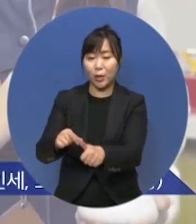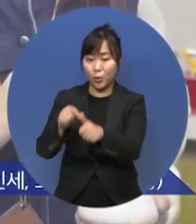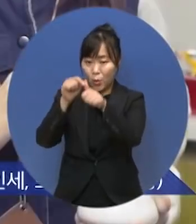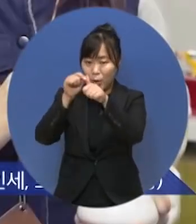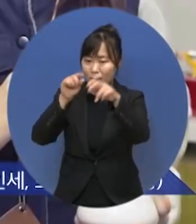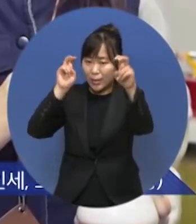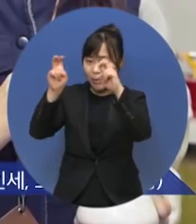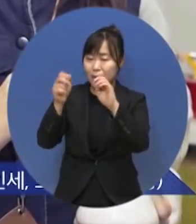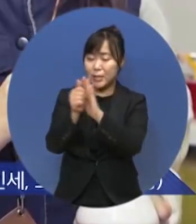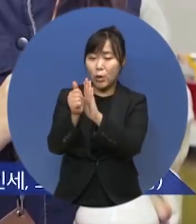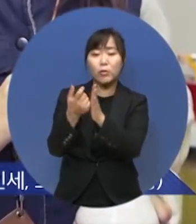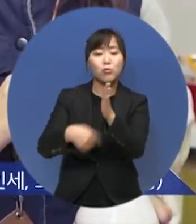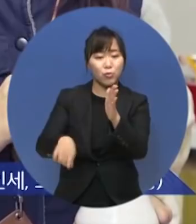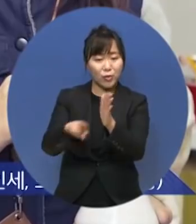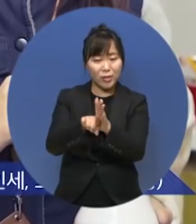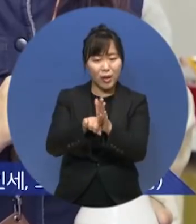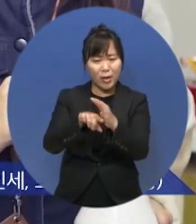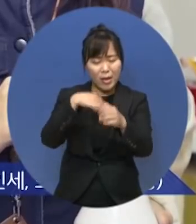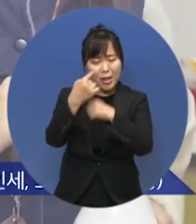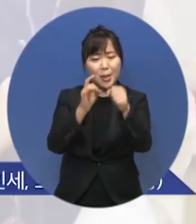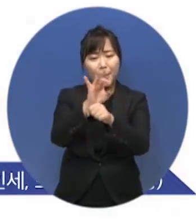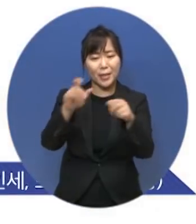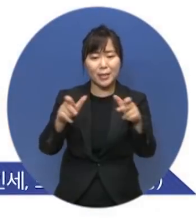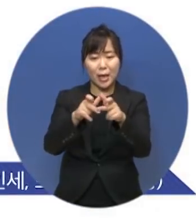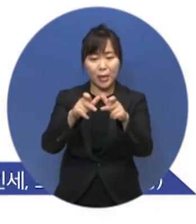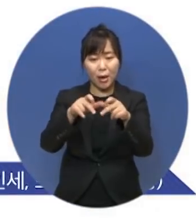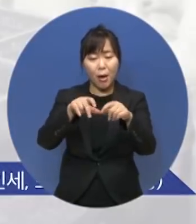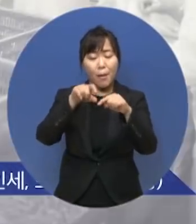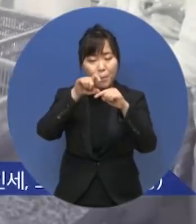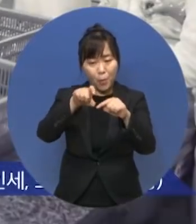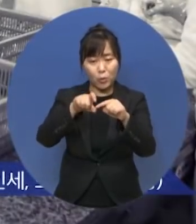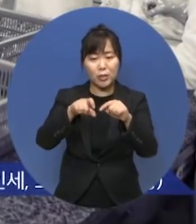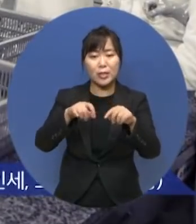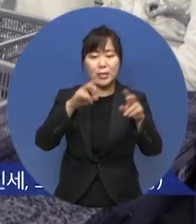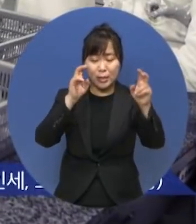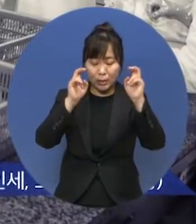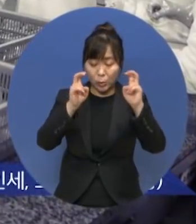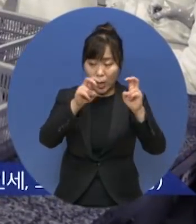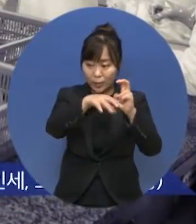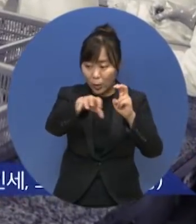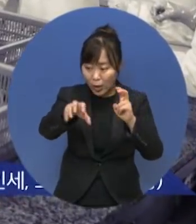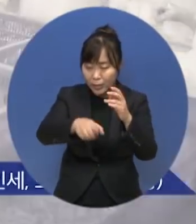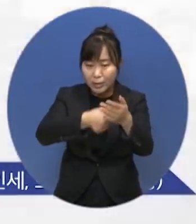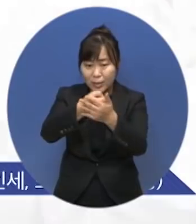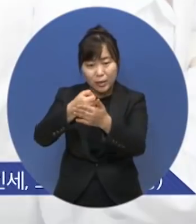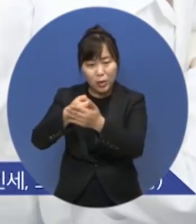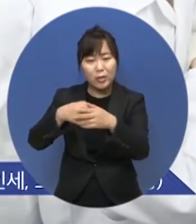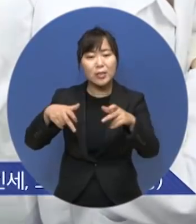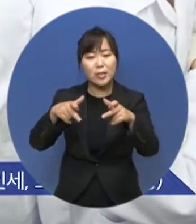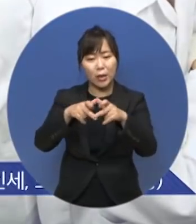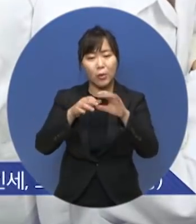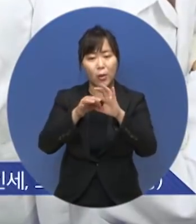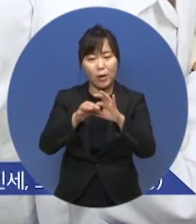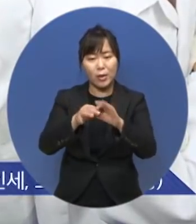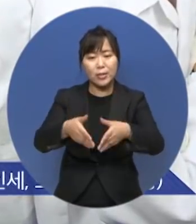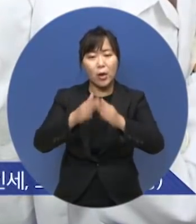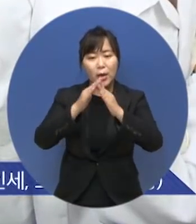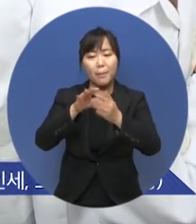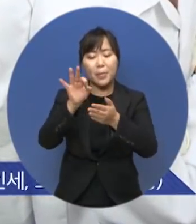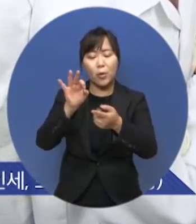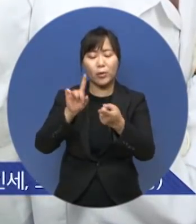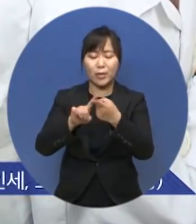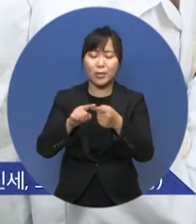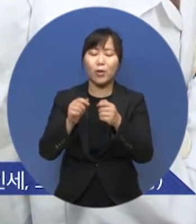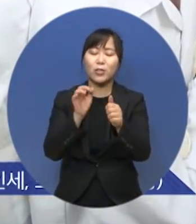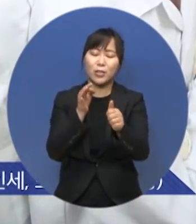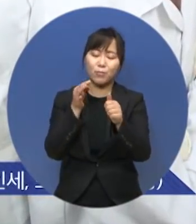고용 기업을 지원하기 위해 매년 장애인 표준 사업장을 지정하여 장애인 표준 사업장 설립 비용을